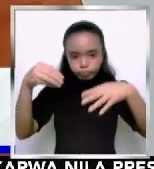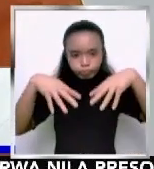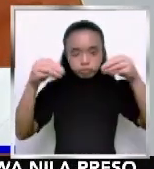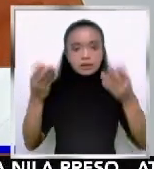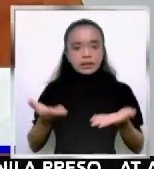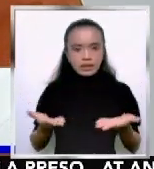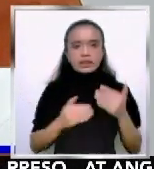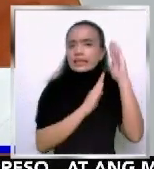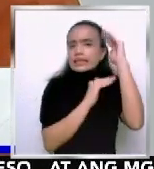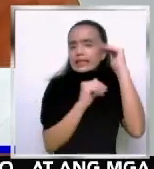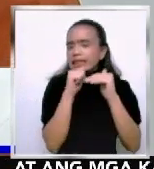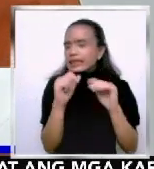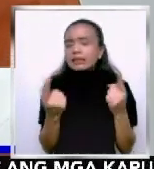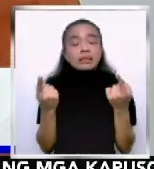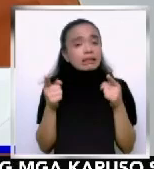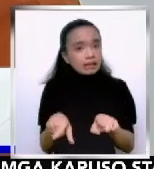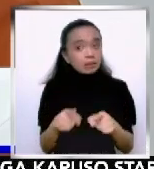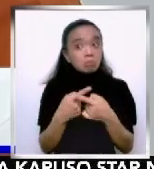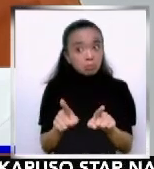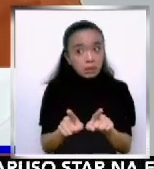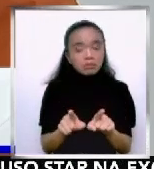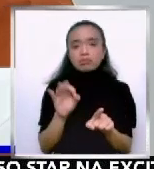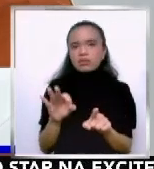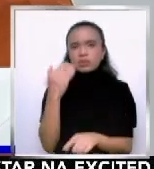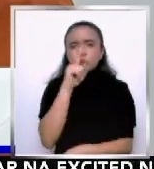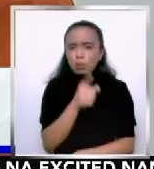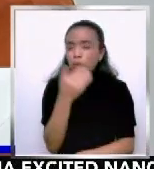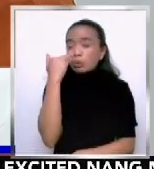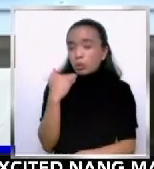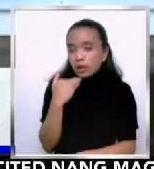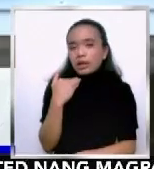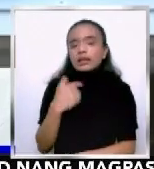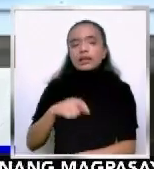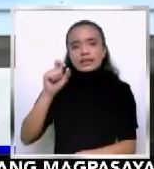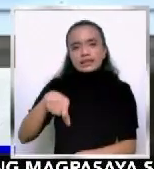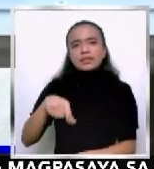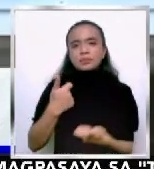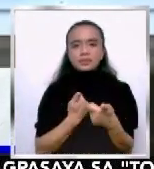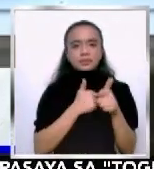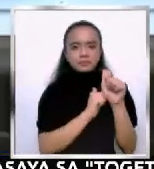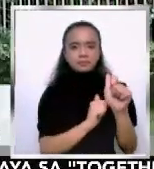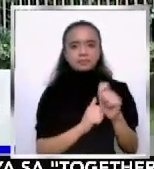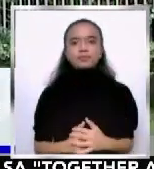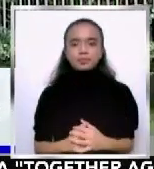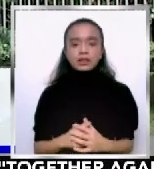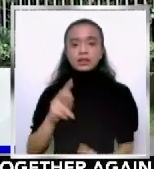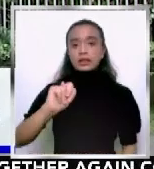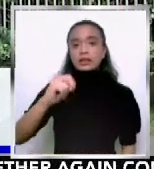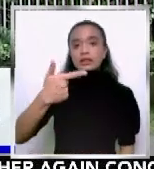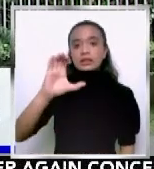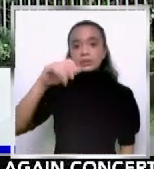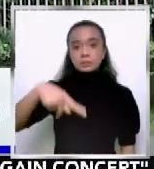ay huwag mangyari, pero just in case talagang kapos na, then we will need to implement this. Umaasa rin ang NGCP na makakabalik